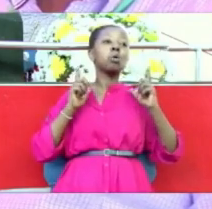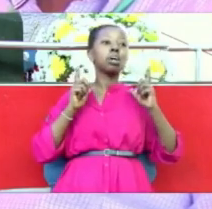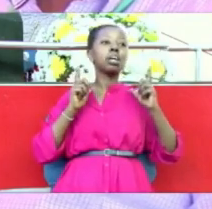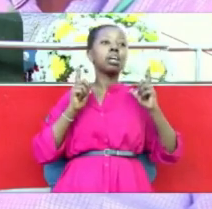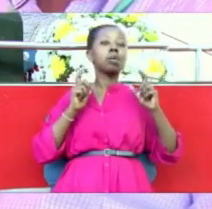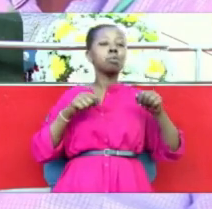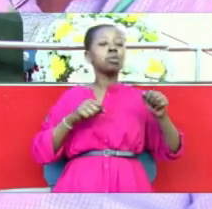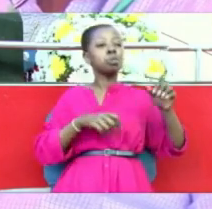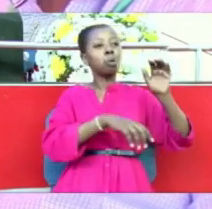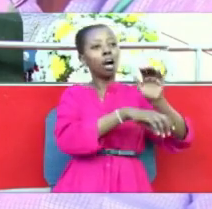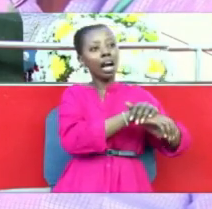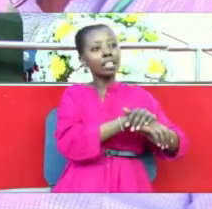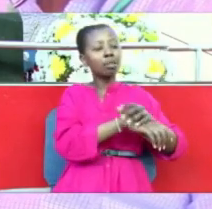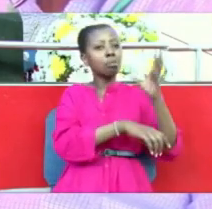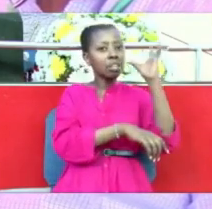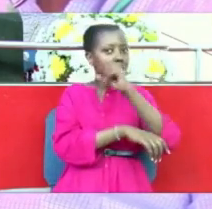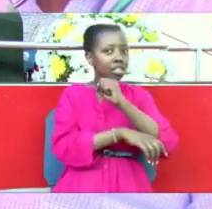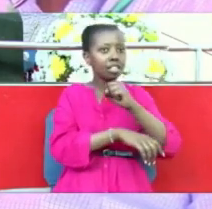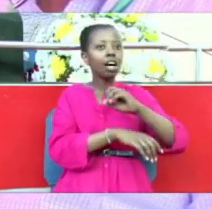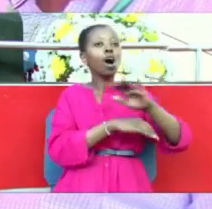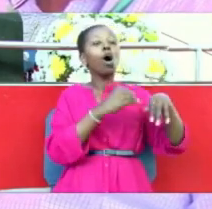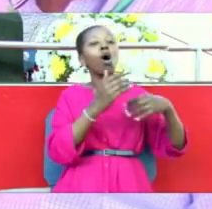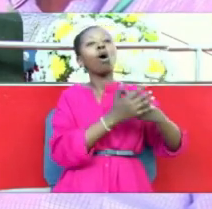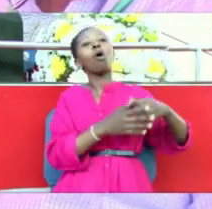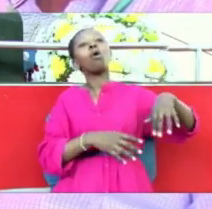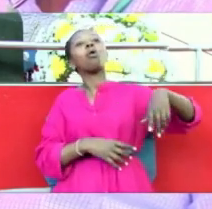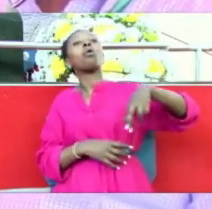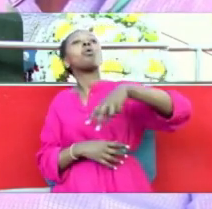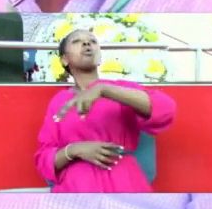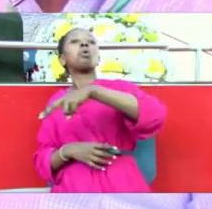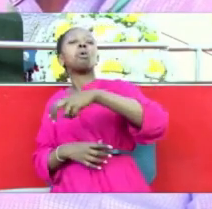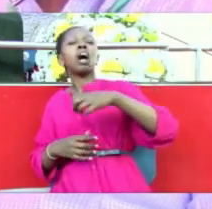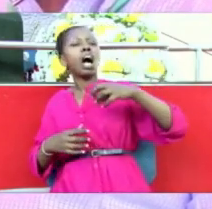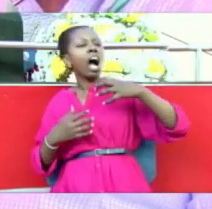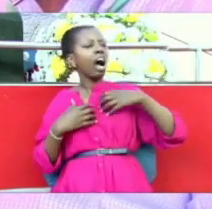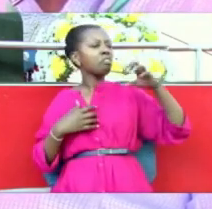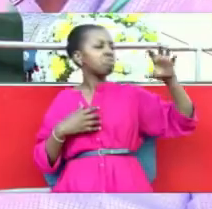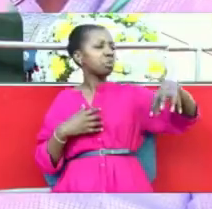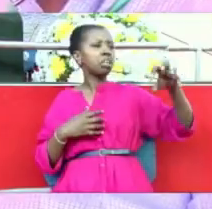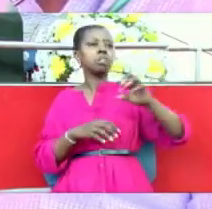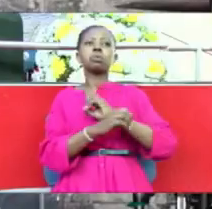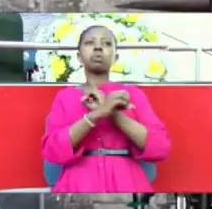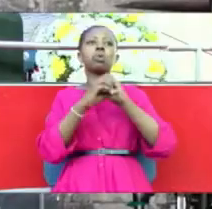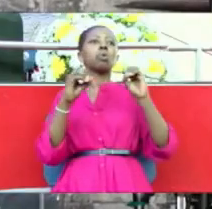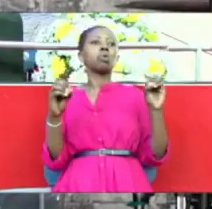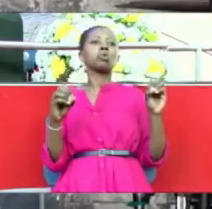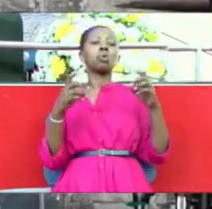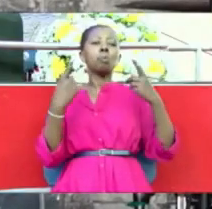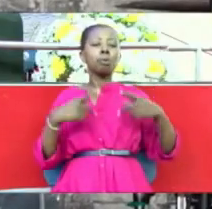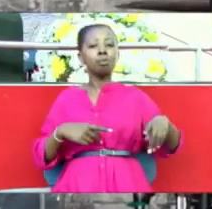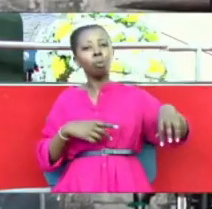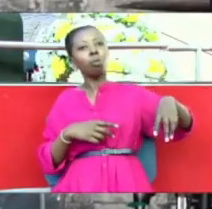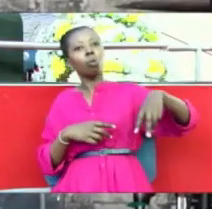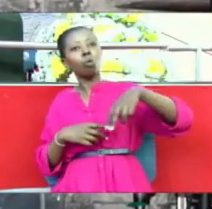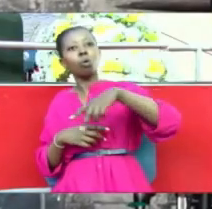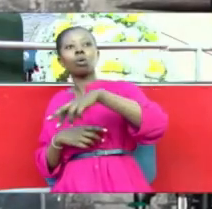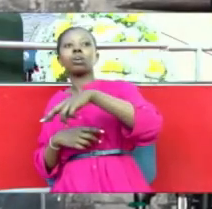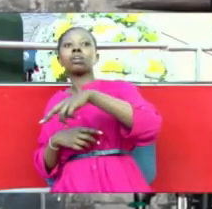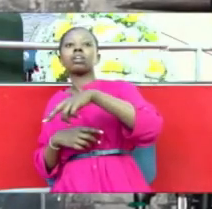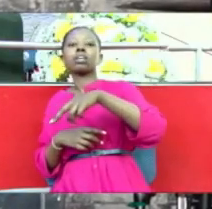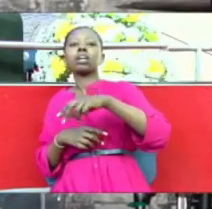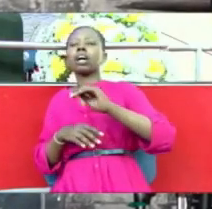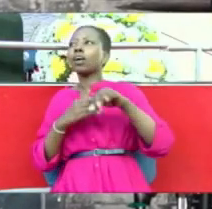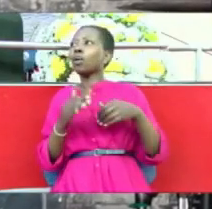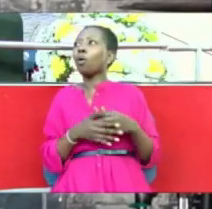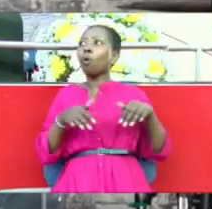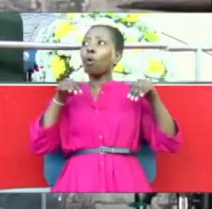Kwetu sijui gari zilikuwa wapi. Tulikuwa tunaenda miguu kutoka Karatega kurudi Oginya Naivasha. Na tulikuwa tunagojana kwa